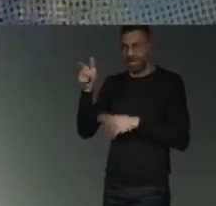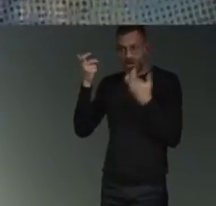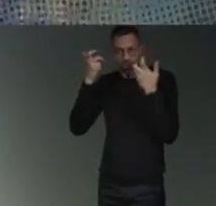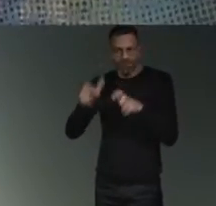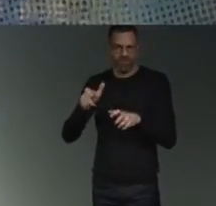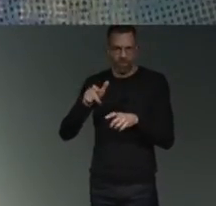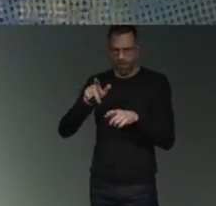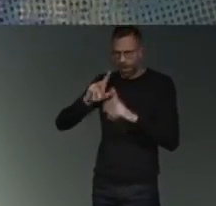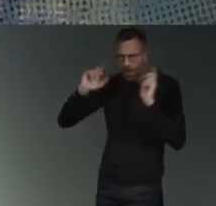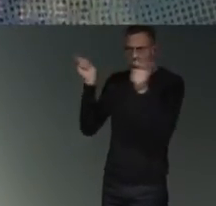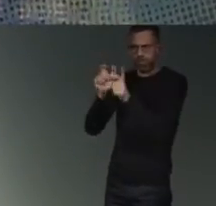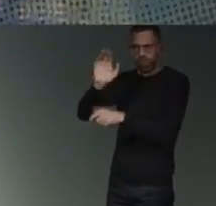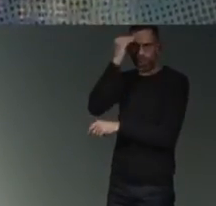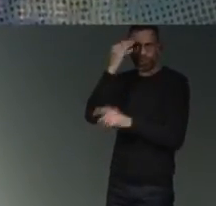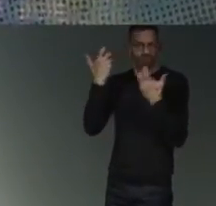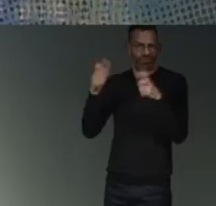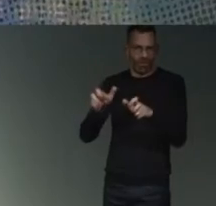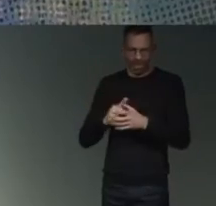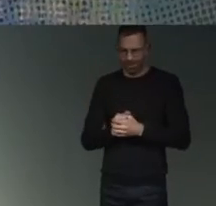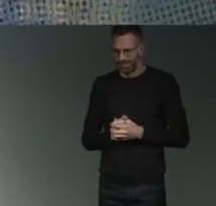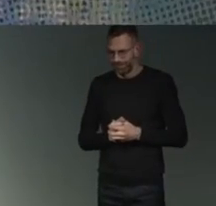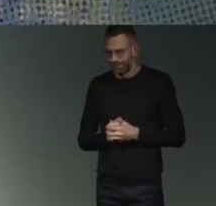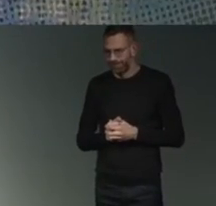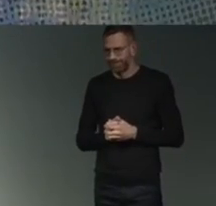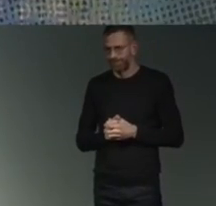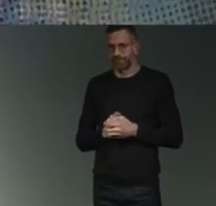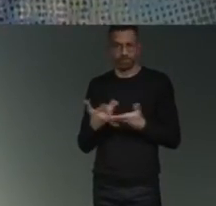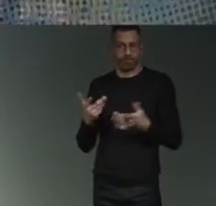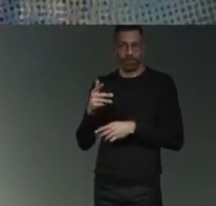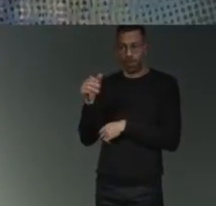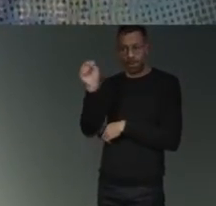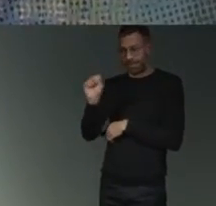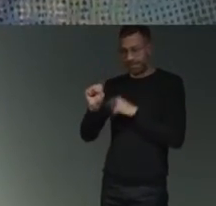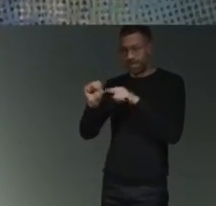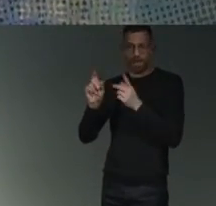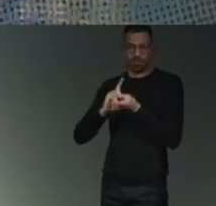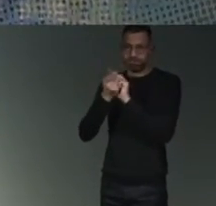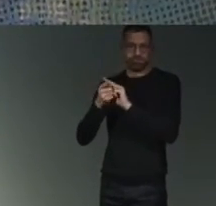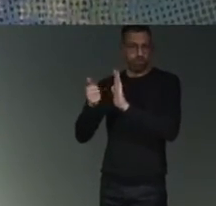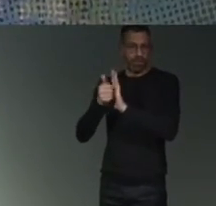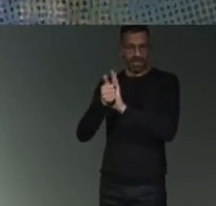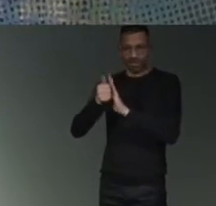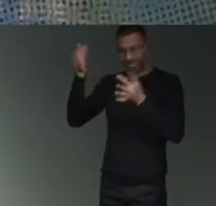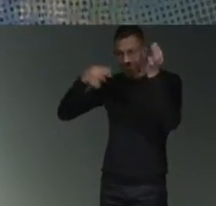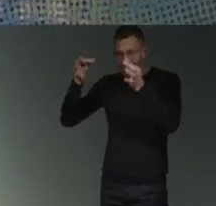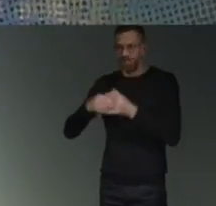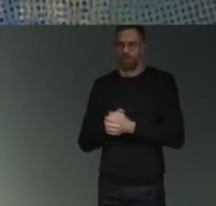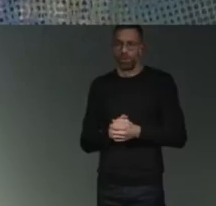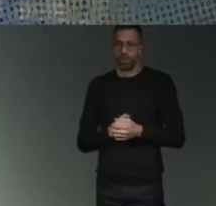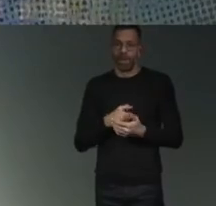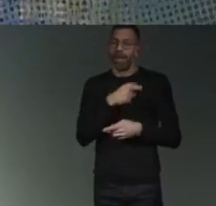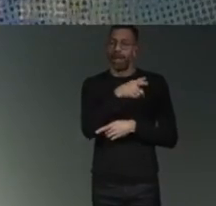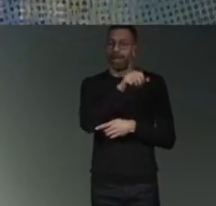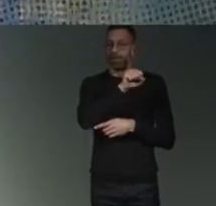reconnaître. Il était impératif qu'on ne puisse pas la reconnaître. De sorte que Sarah est un personnage de fiction. Et Suzanne est donc un personnage de